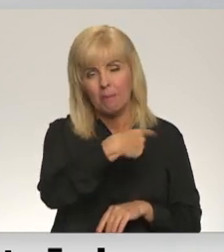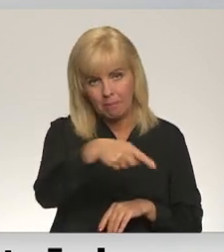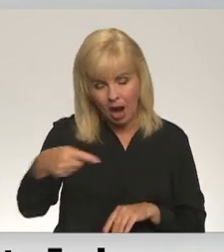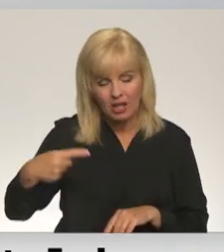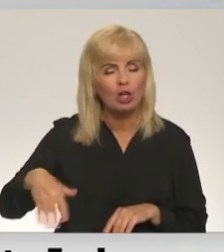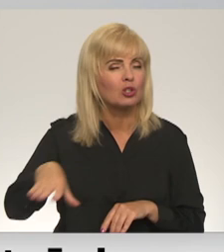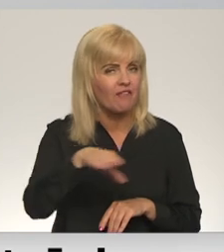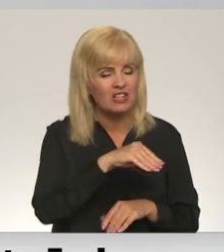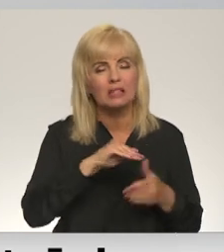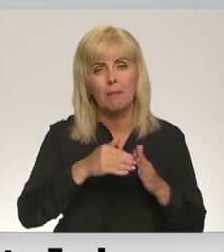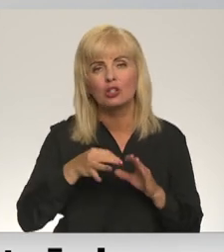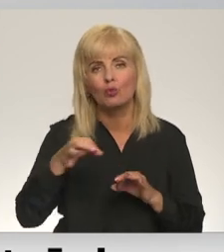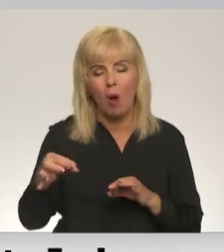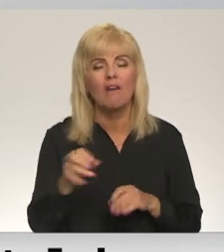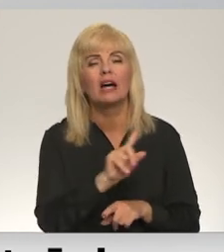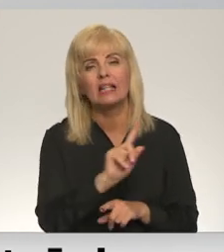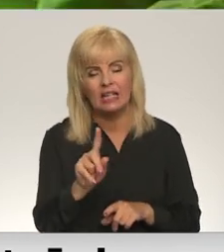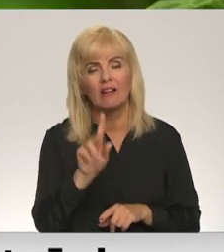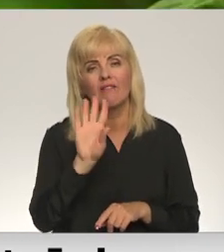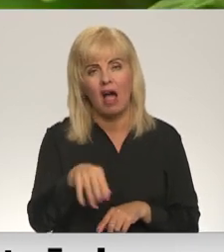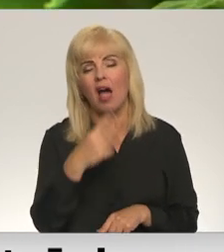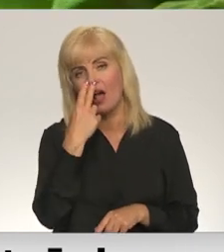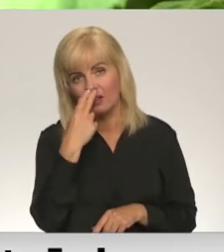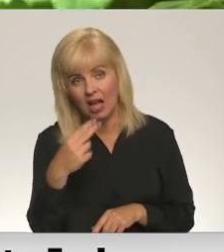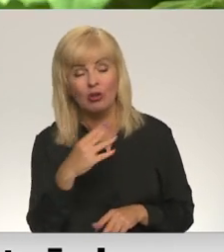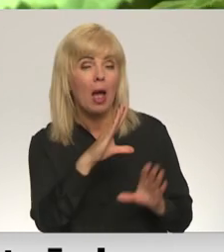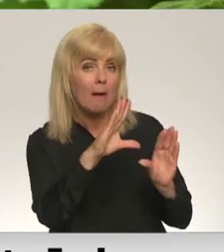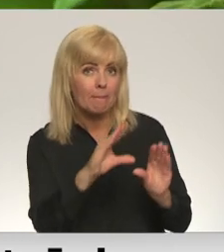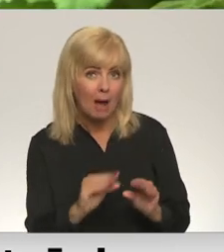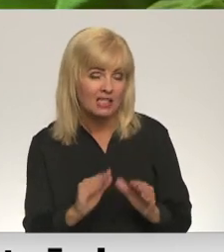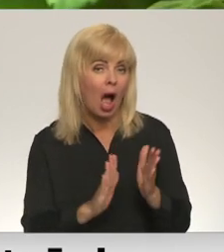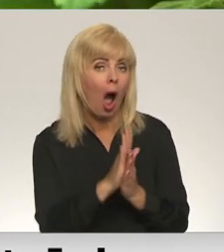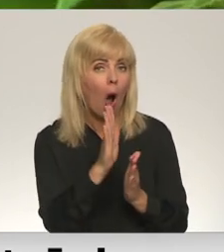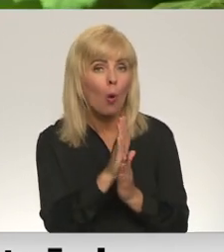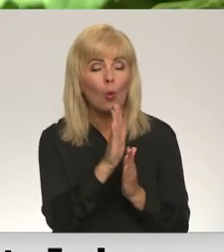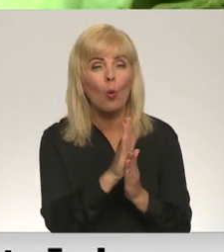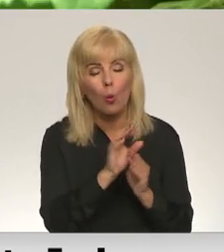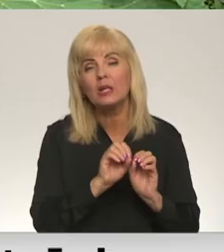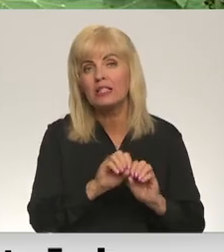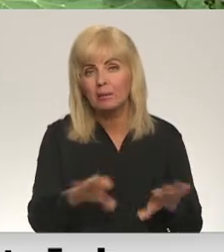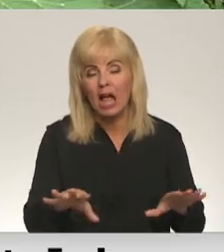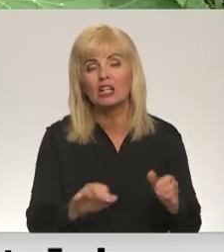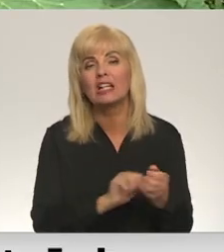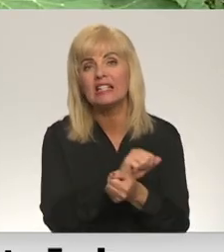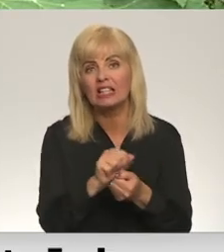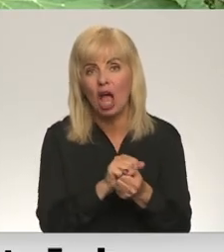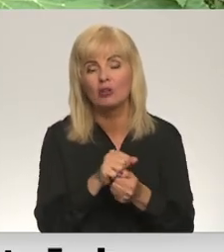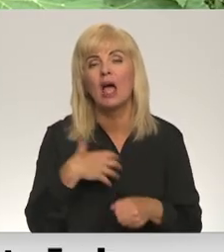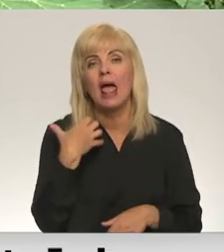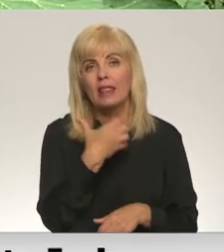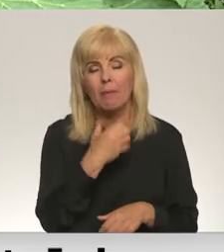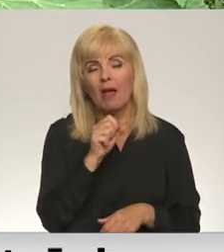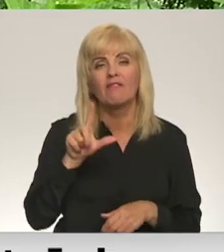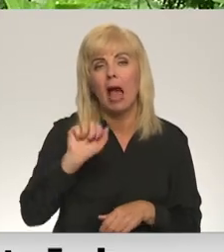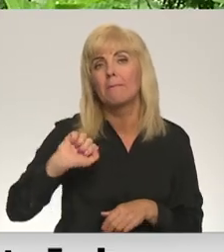novedos, vismaz kāds latvānis sastopams ir. Lai mazinātu latvāņu izplatīšanos un tos iznīdētu, nepieciešami vairāk miljonu